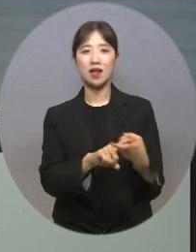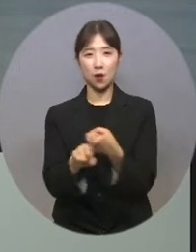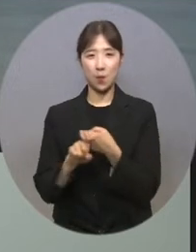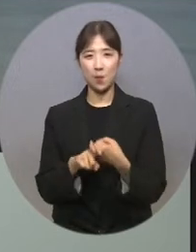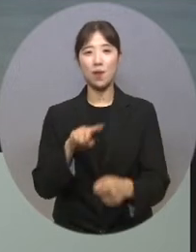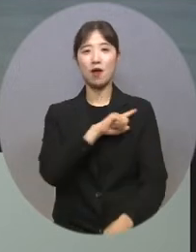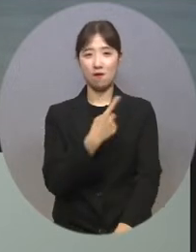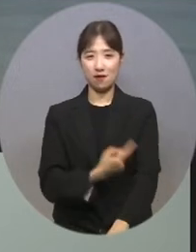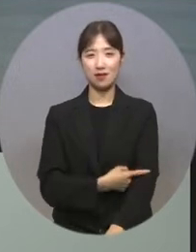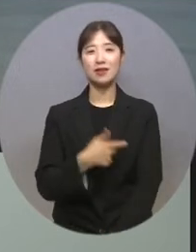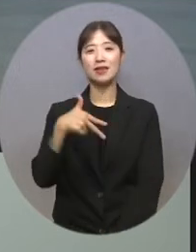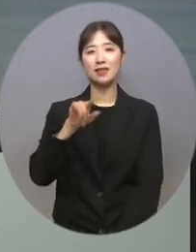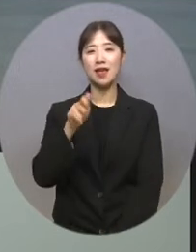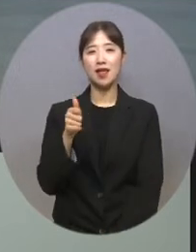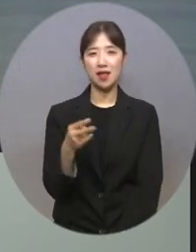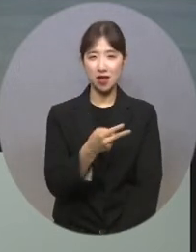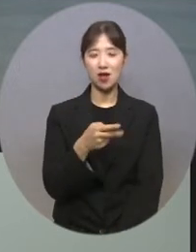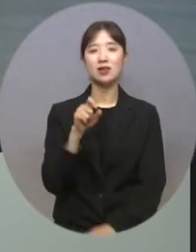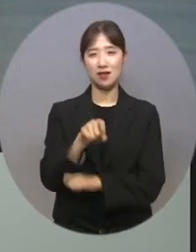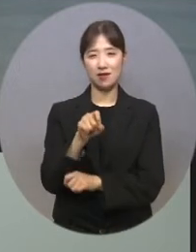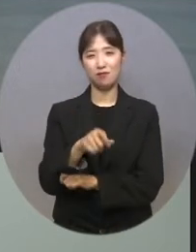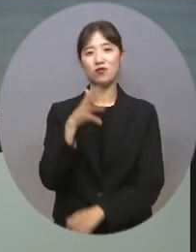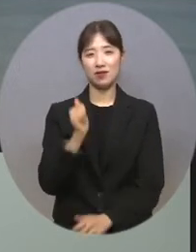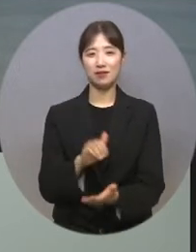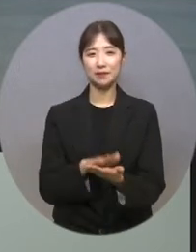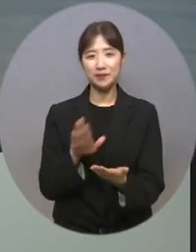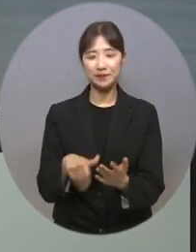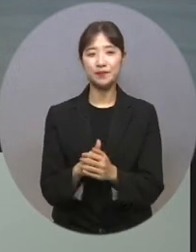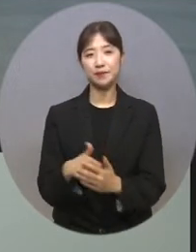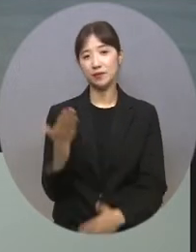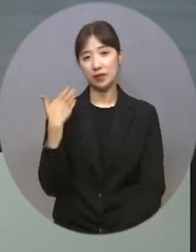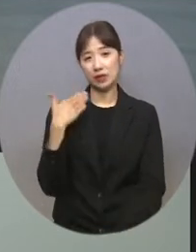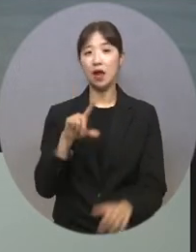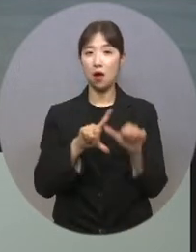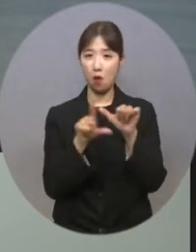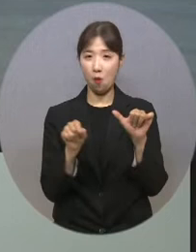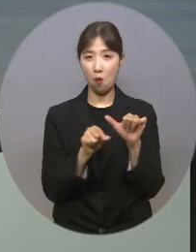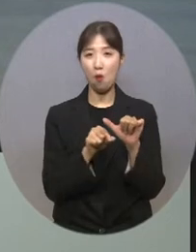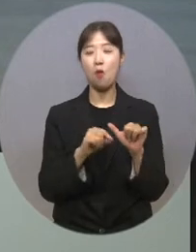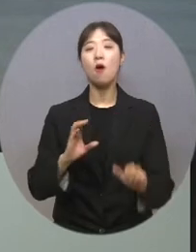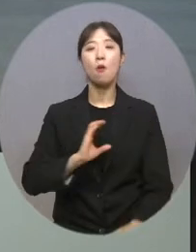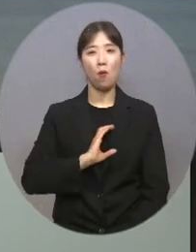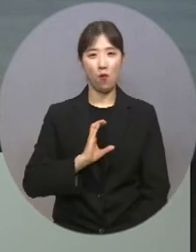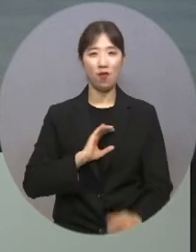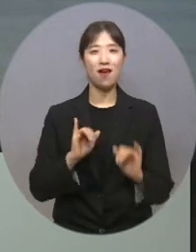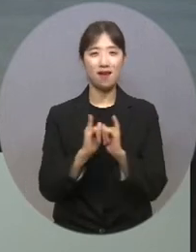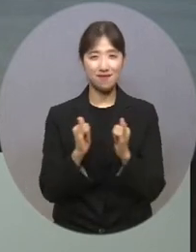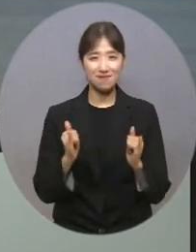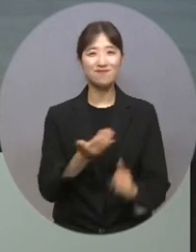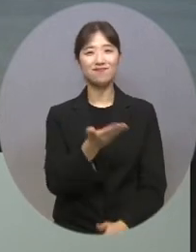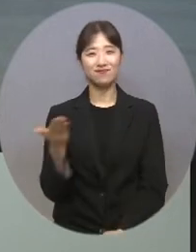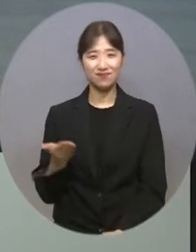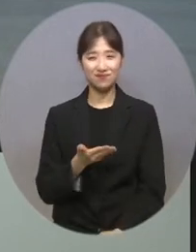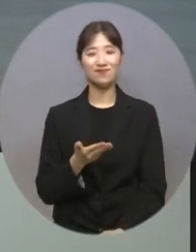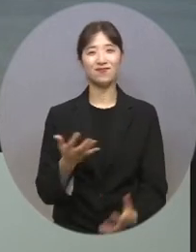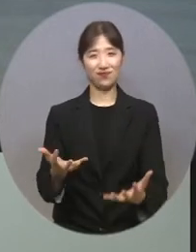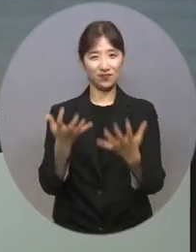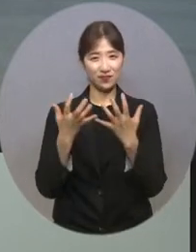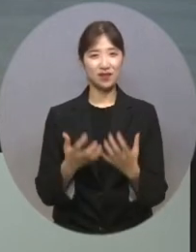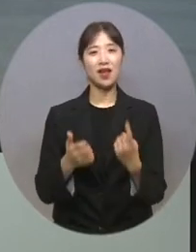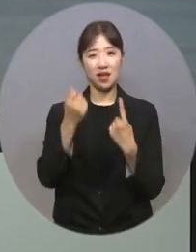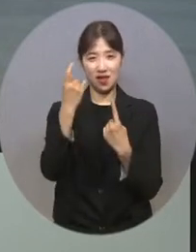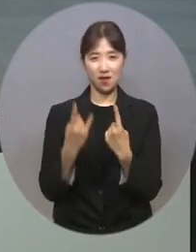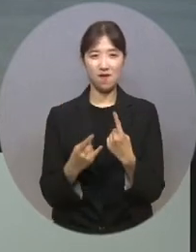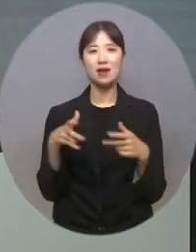사무차장 입니다 어 지난 5월 이었죠 코다 분들을 모시고 올해 2루에 어